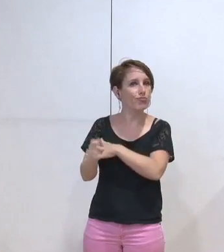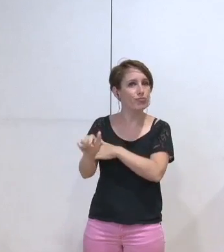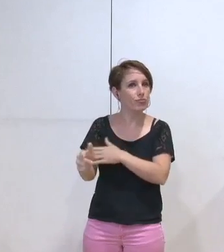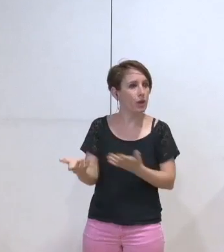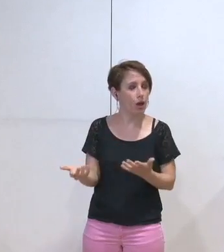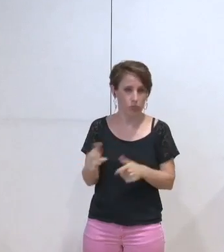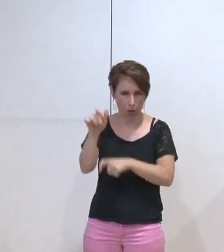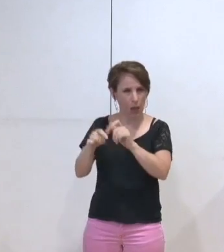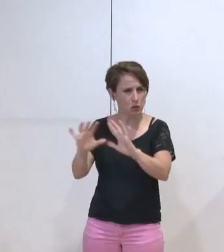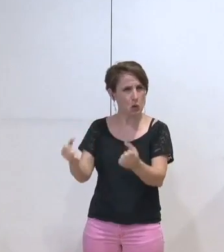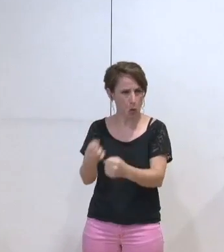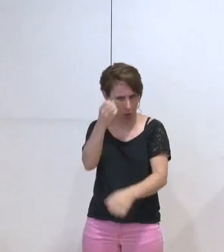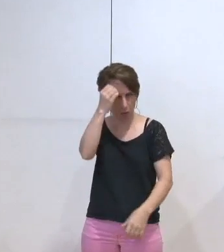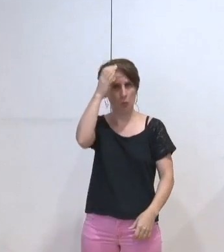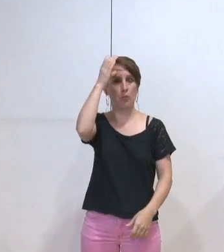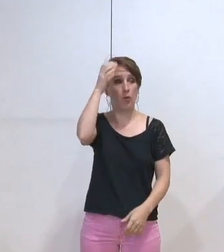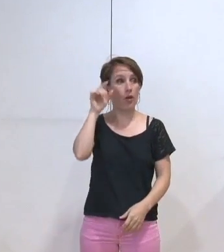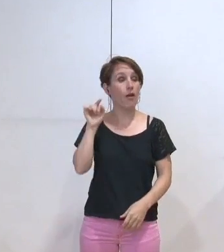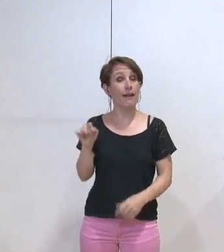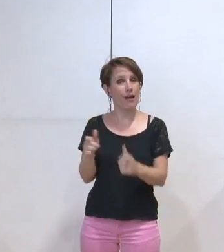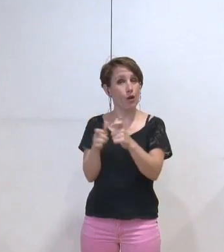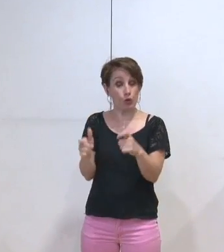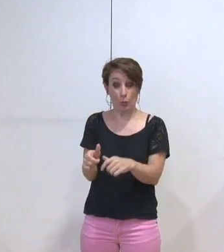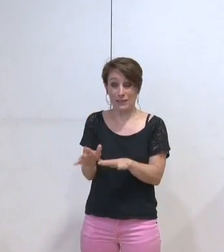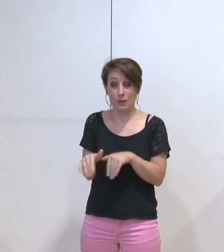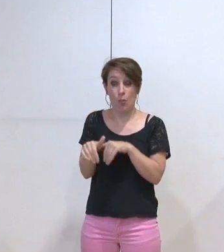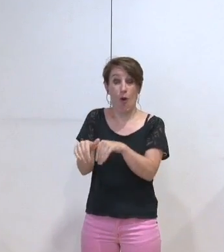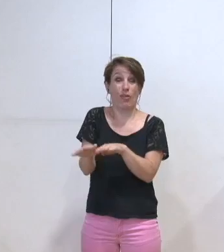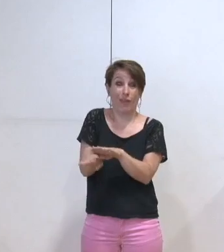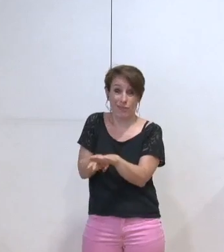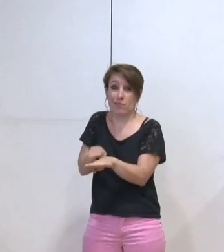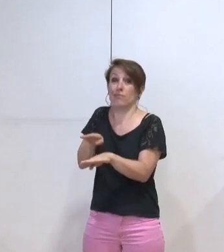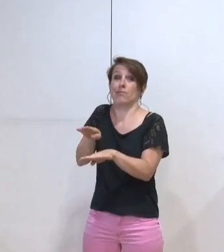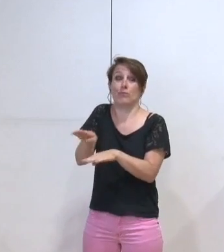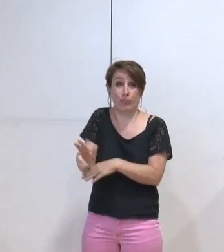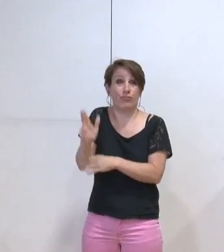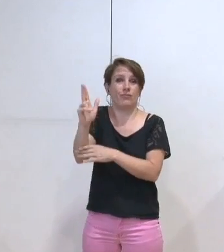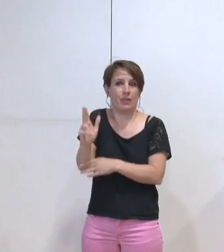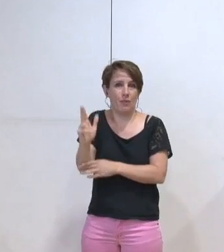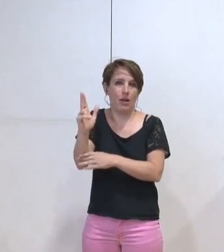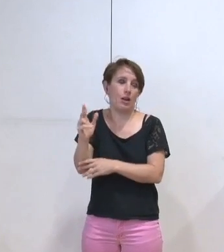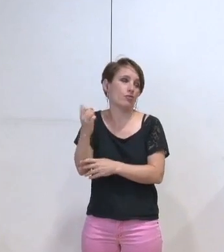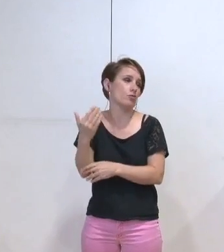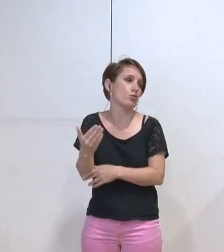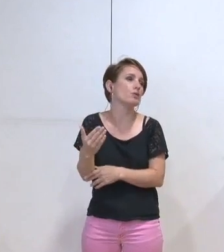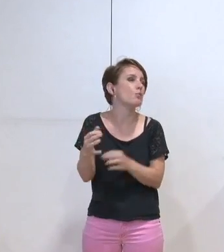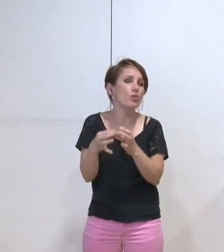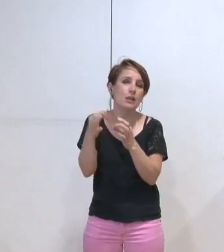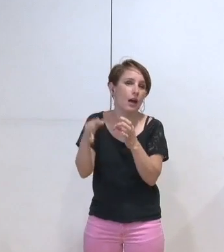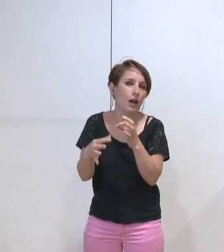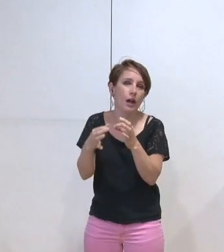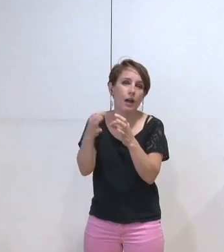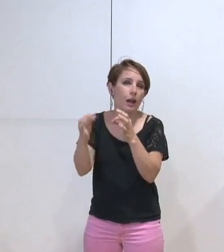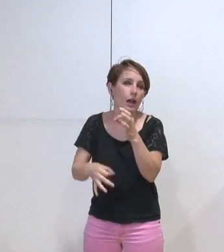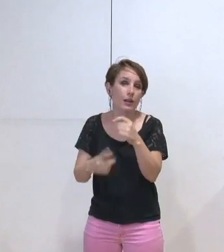elle est en phase de démarrage ce qui peut expliquer euh des résultats tels que vous l'avez indiqué euh quielle n'est pas encore en alure